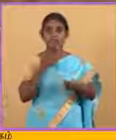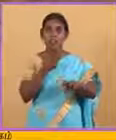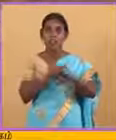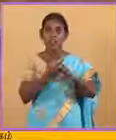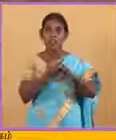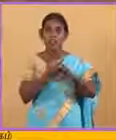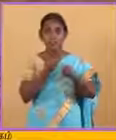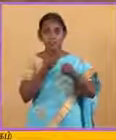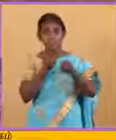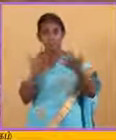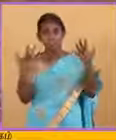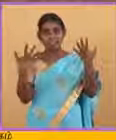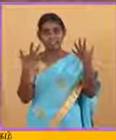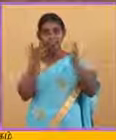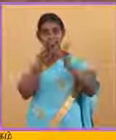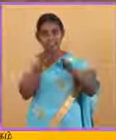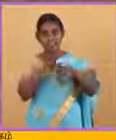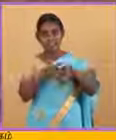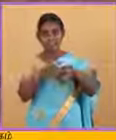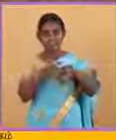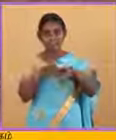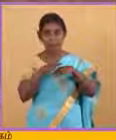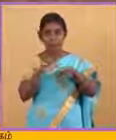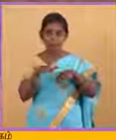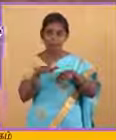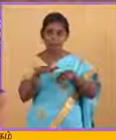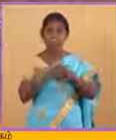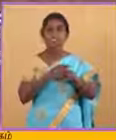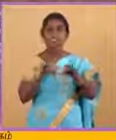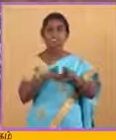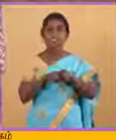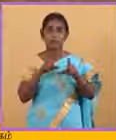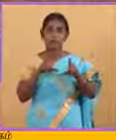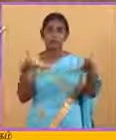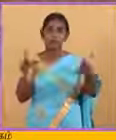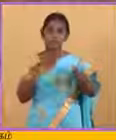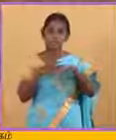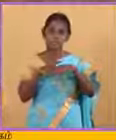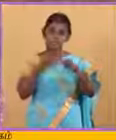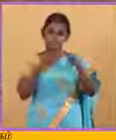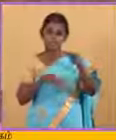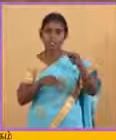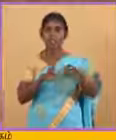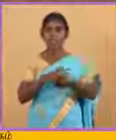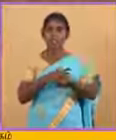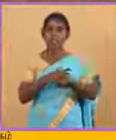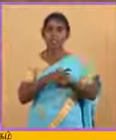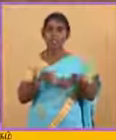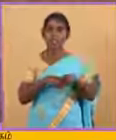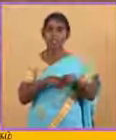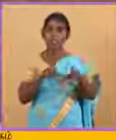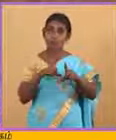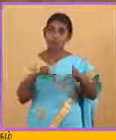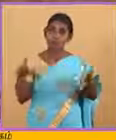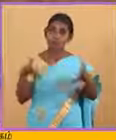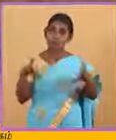இருக்கும்போது, மொழிக்கு தேய்மானம் என்பது இயற்கை தானே மாணவ செல்வங்களே, அப்போ இது அது கடந்து வந்த காலத்தையும் ஊர்ந்து வந்த